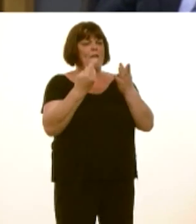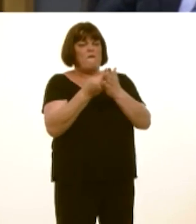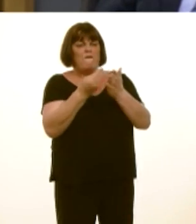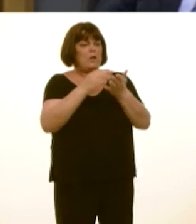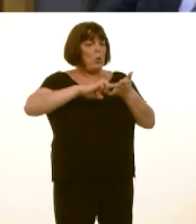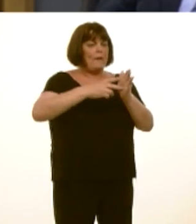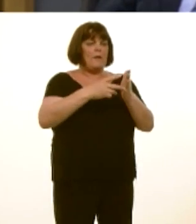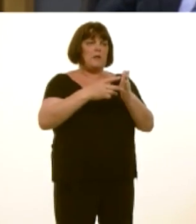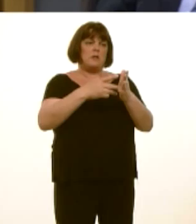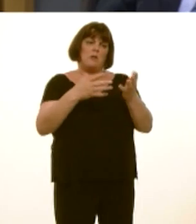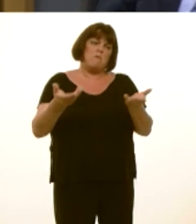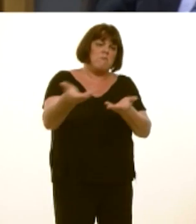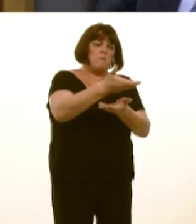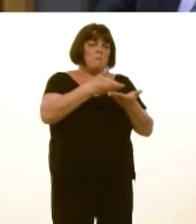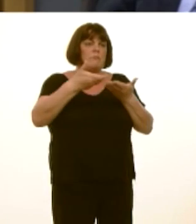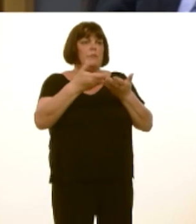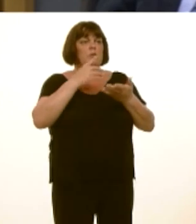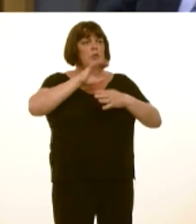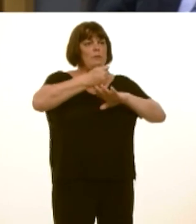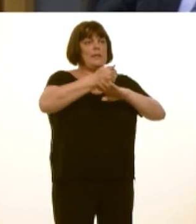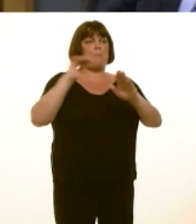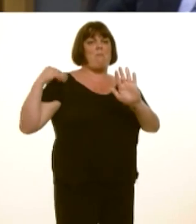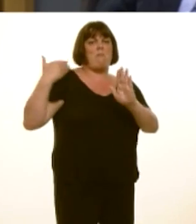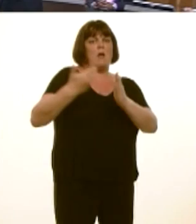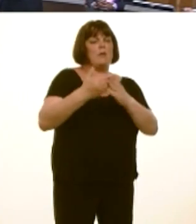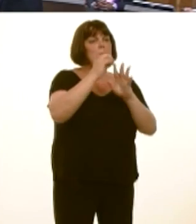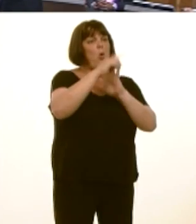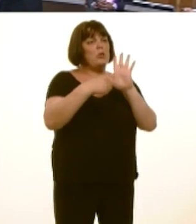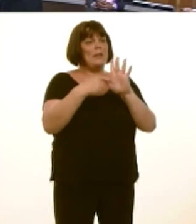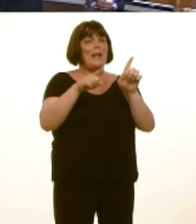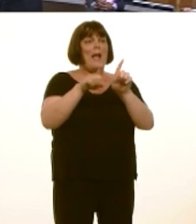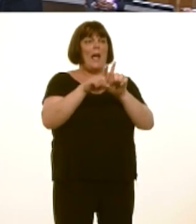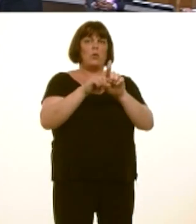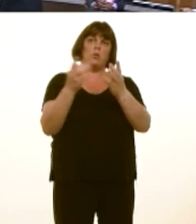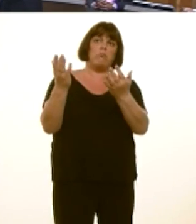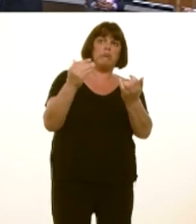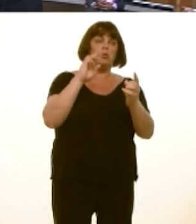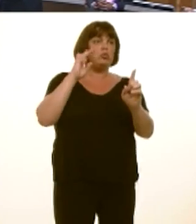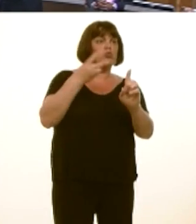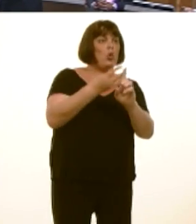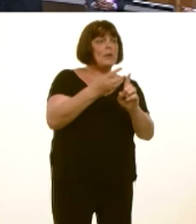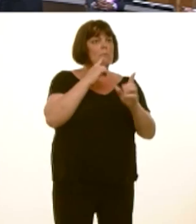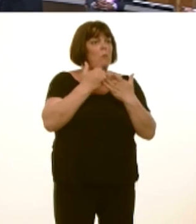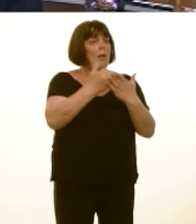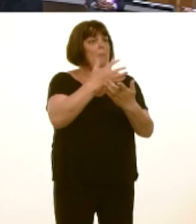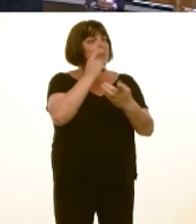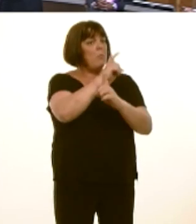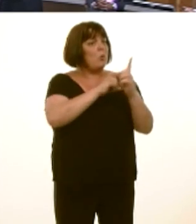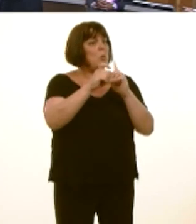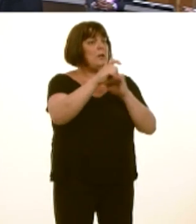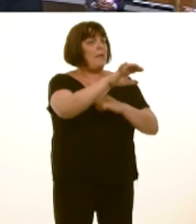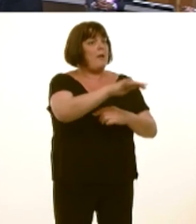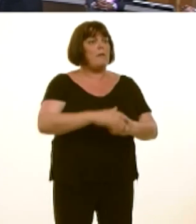treftadaeth fel prosiect economaidd a thwristiaeth fydd y bydd i'r ardal i'r dyfodol? Wel, dwi ddim yn credu byddai'n cael y cyfle